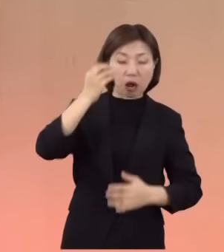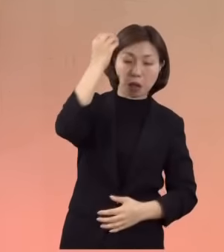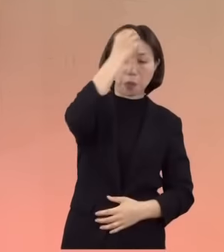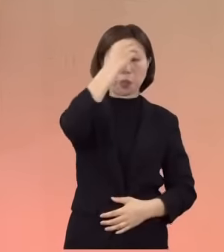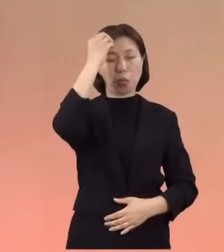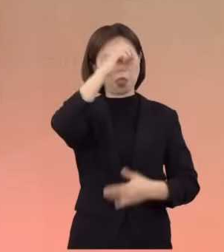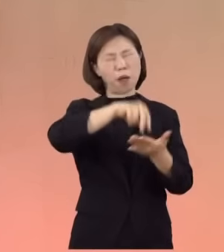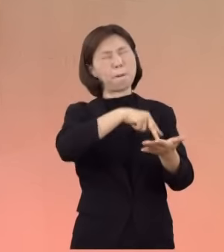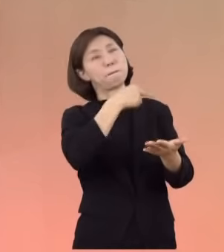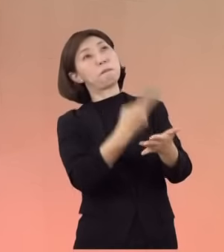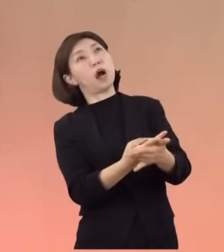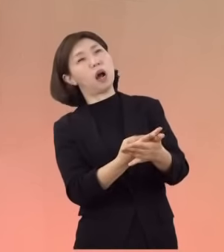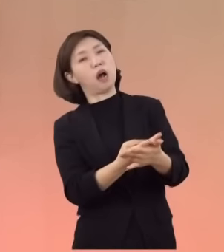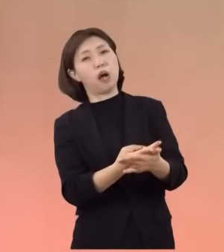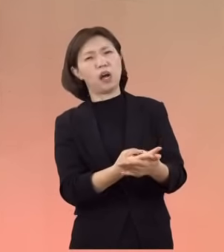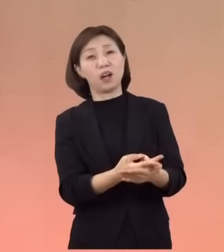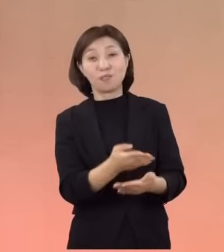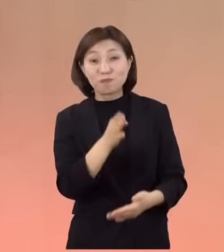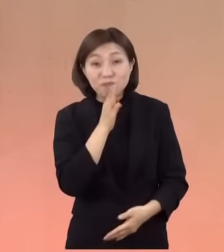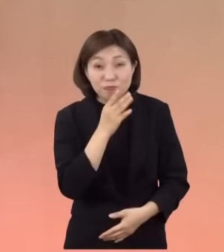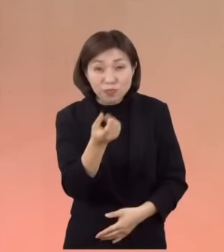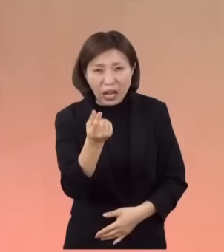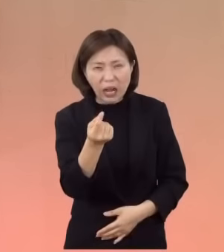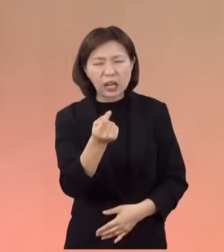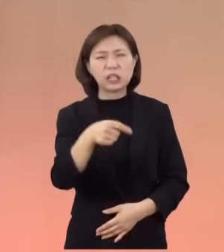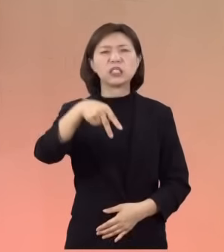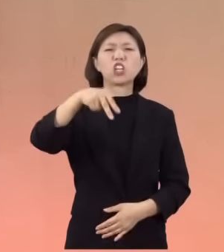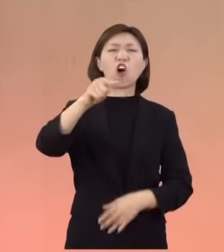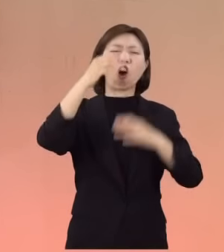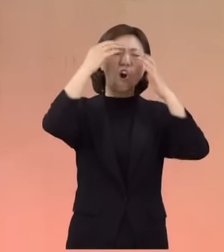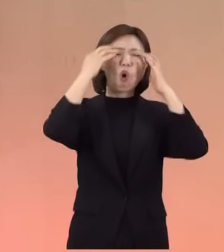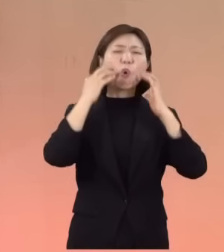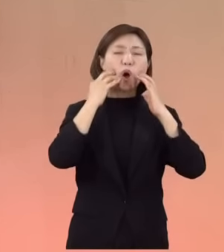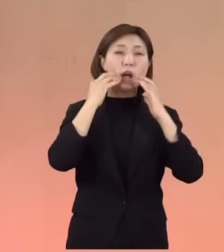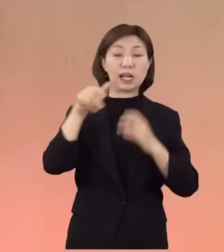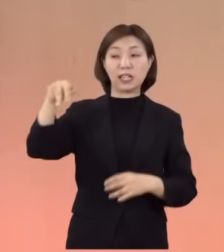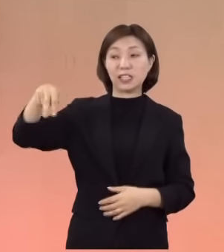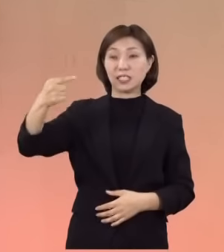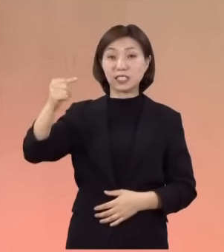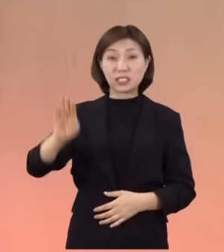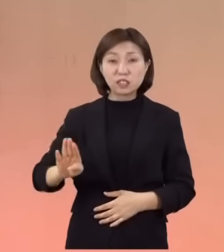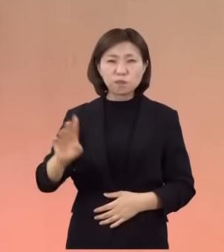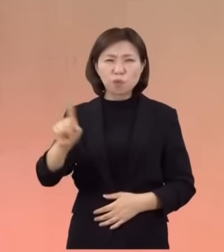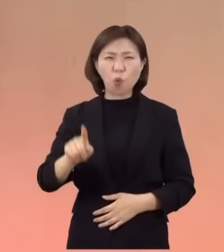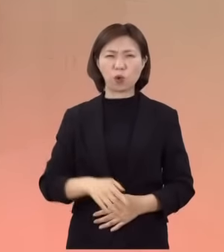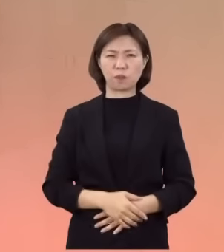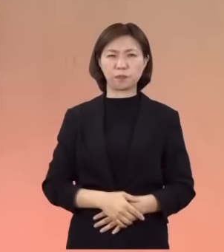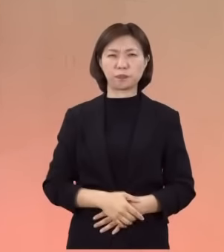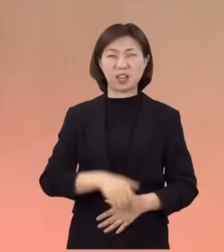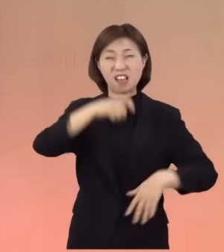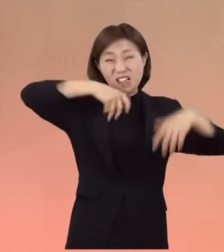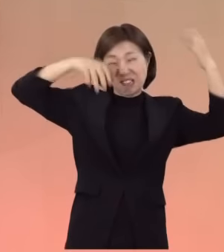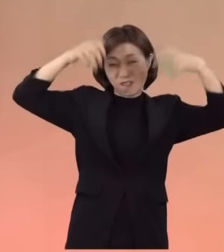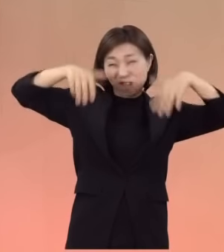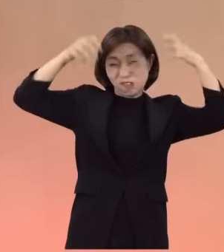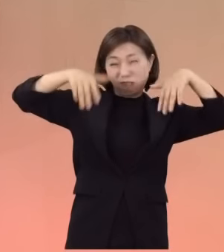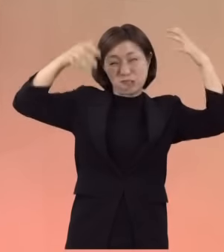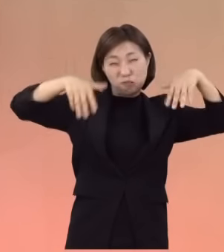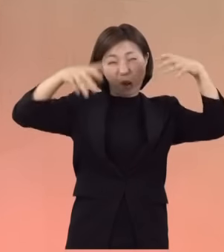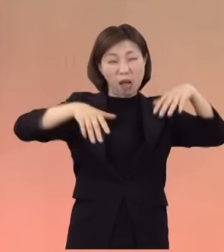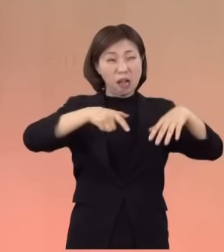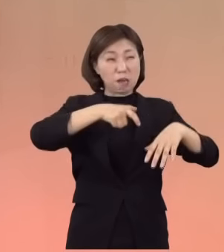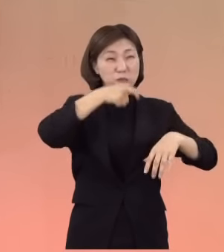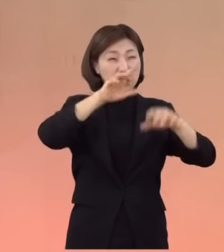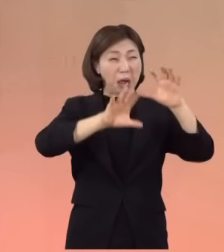쓰러지고 또 건강이 무너지지 않습니까서 더울서 습 습한 거 그막 우리 장마